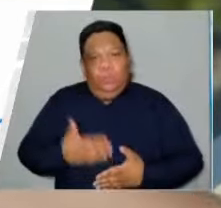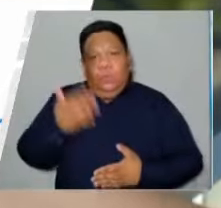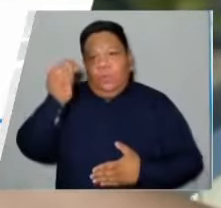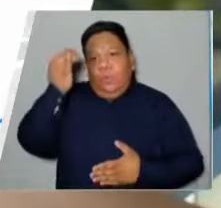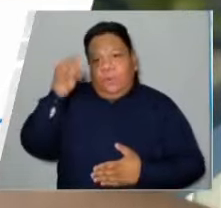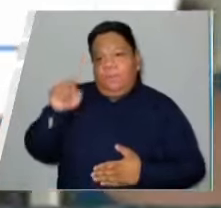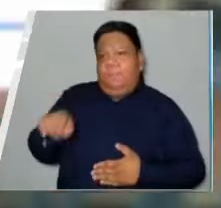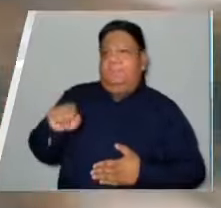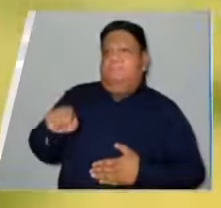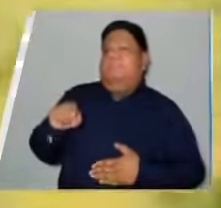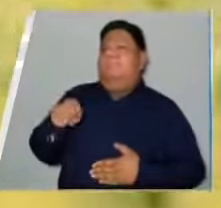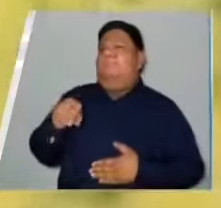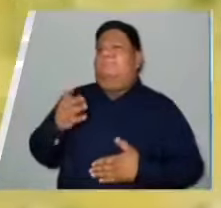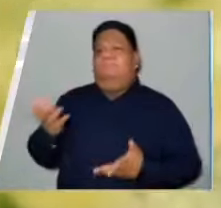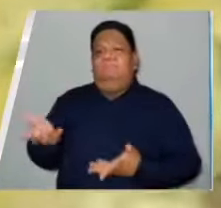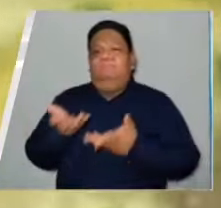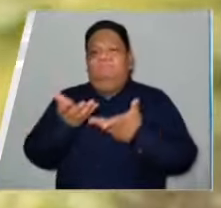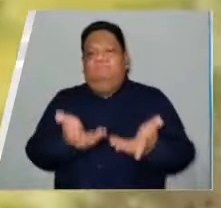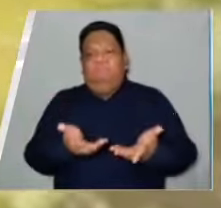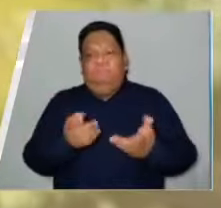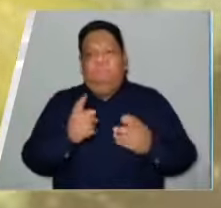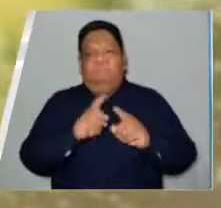healthy gay